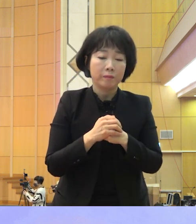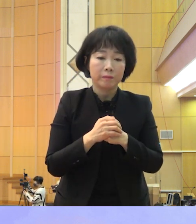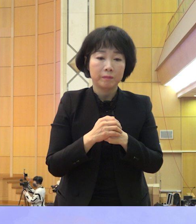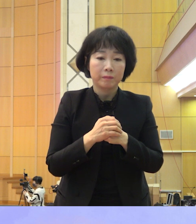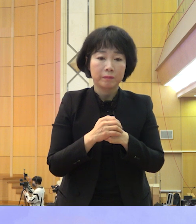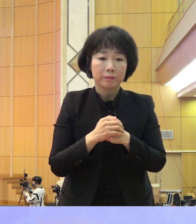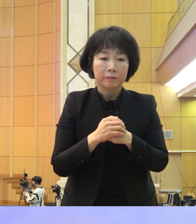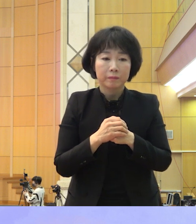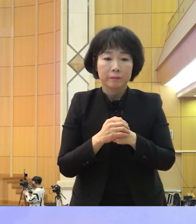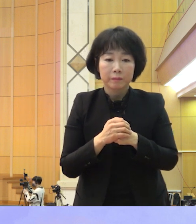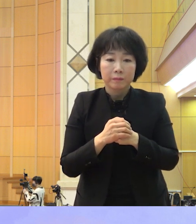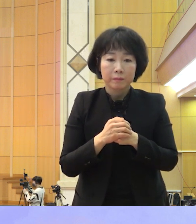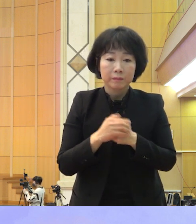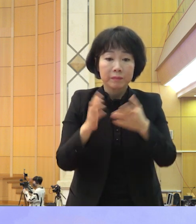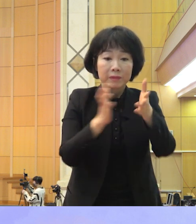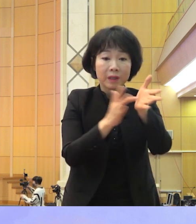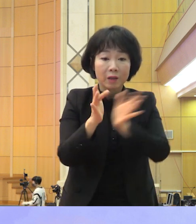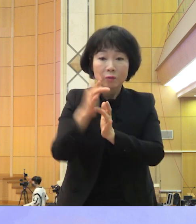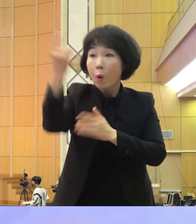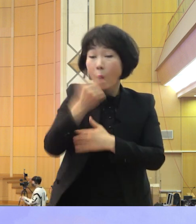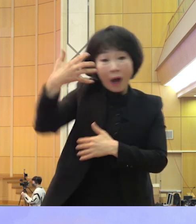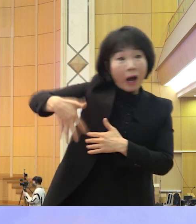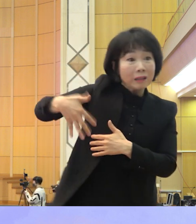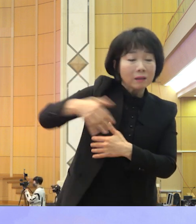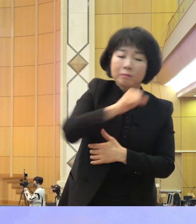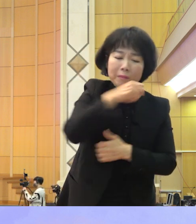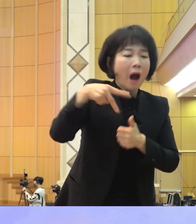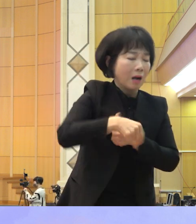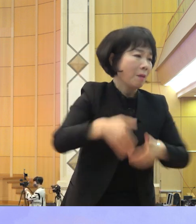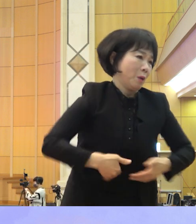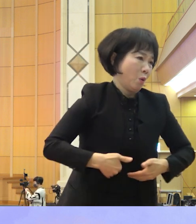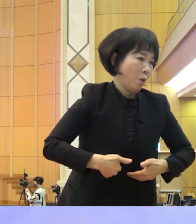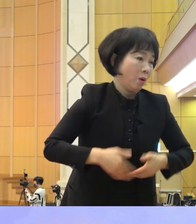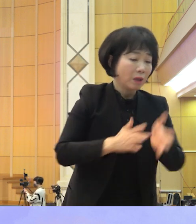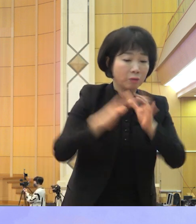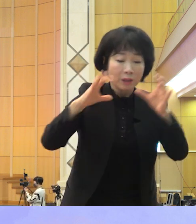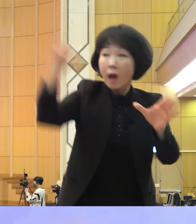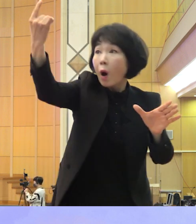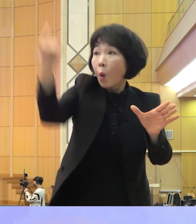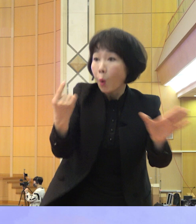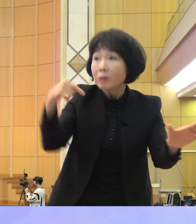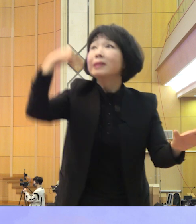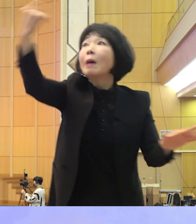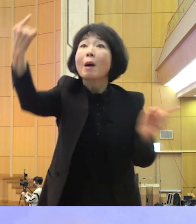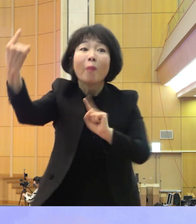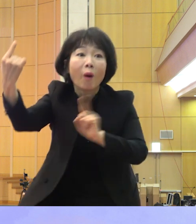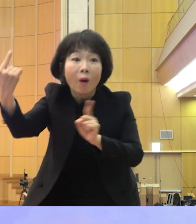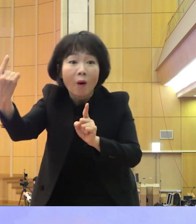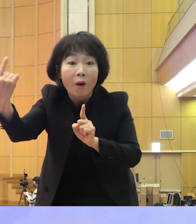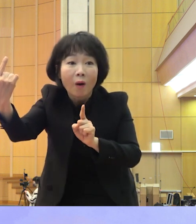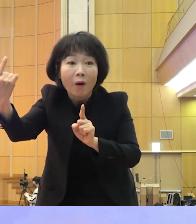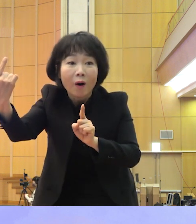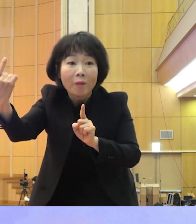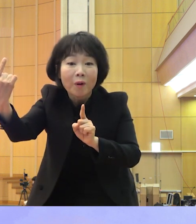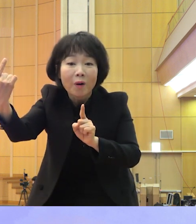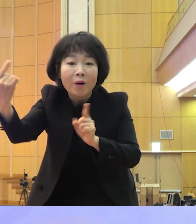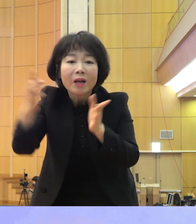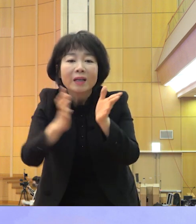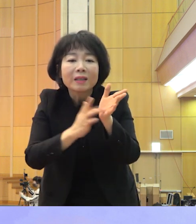전에는 뭘 받아야 돼요? 할례를 받아야 돼요. 예수님이 이 땅에 오시고 난 이후부터는 어떻게 해야